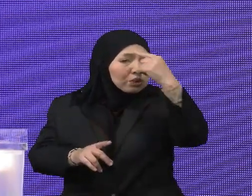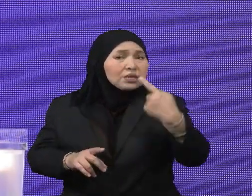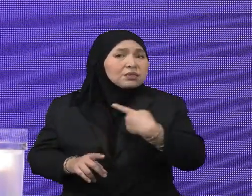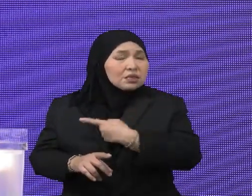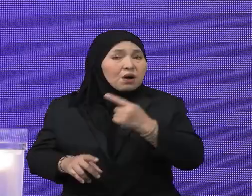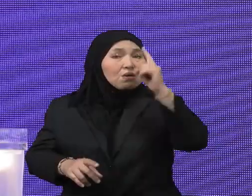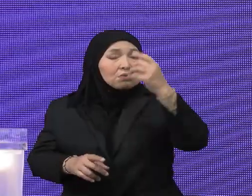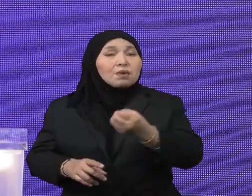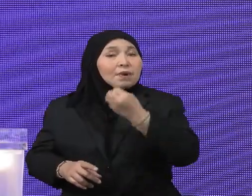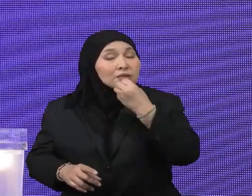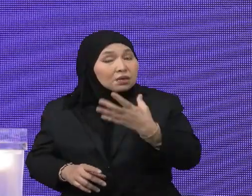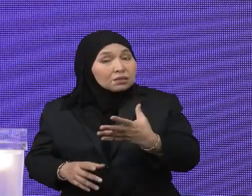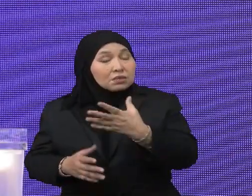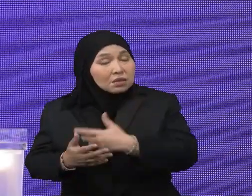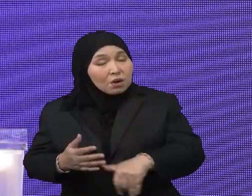Allah menyatakan